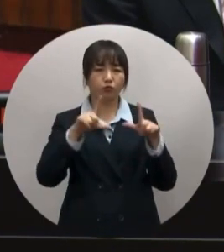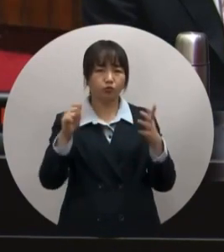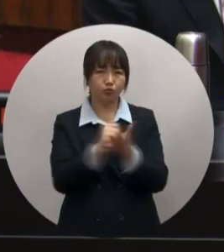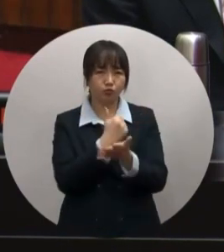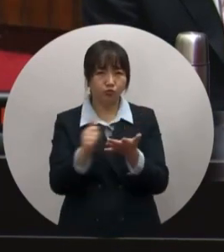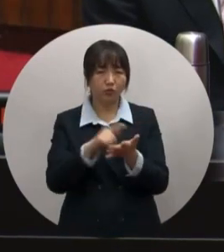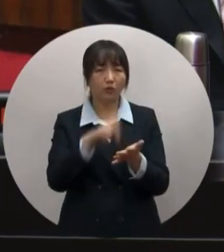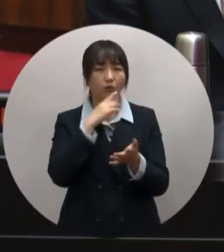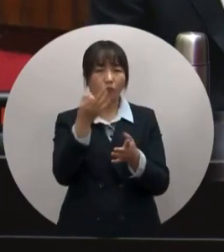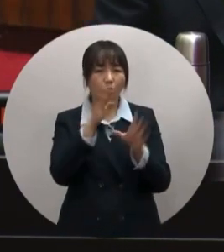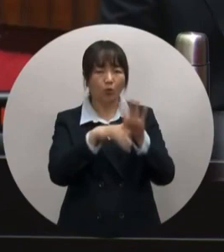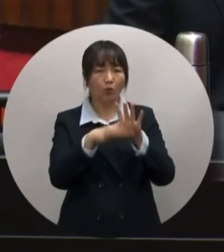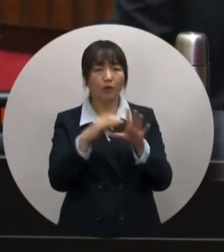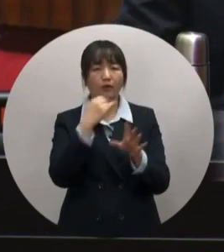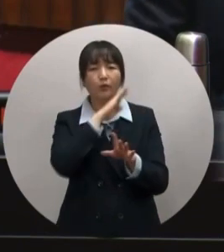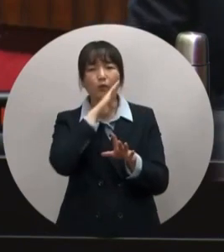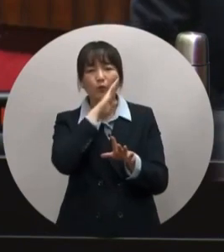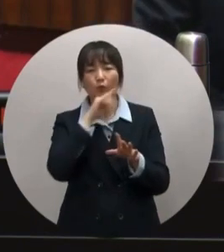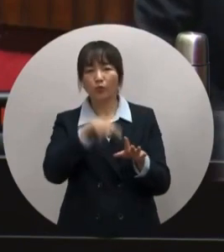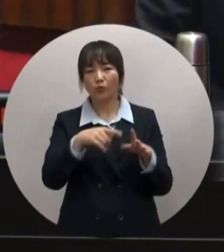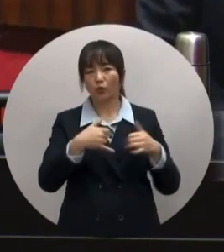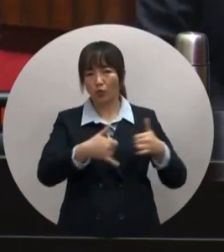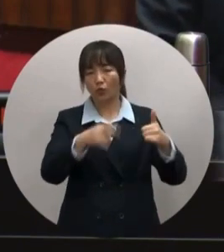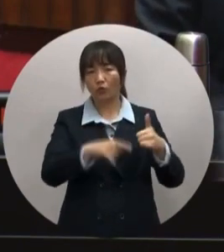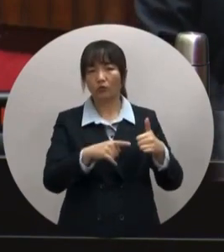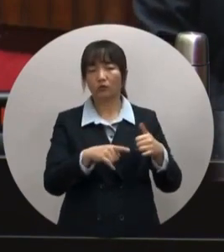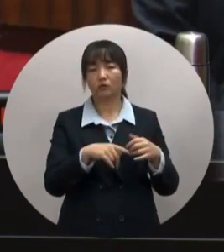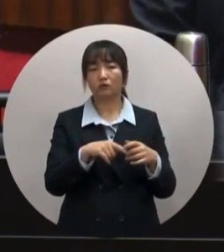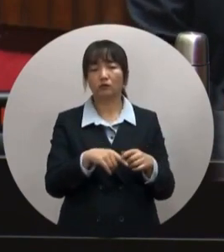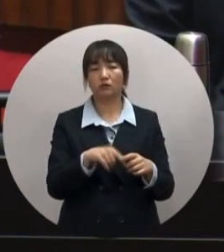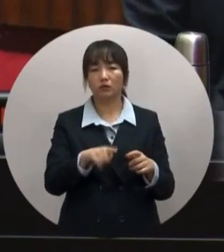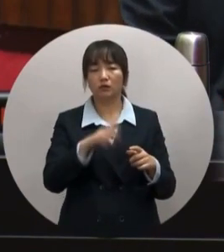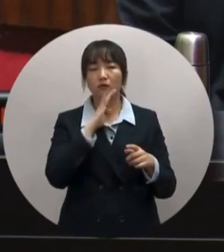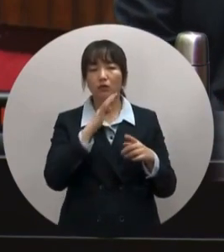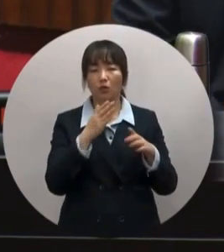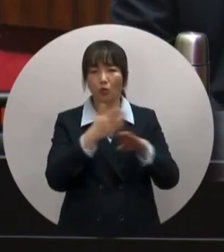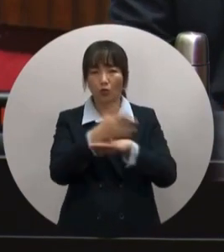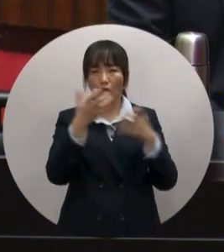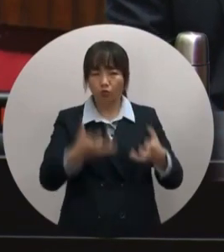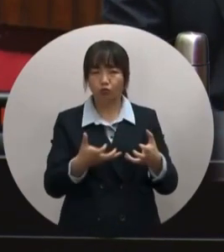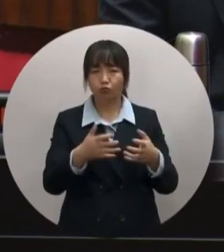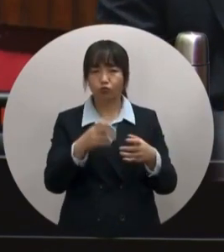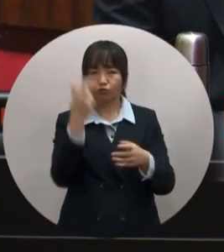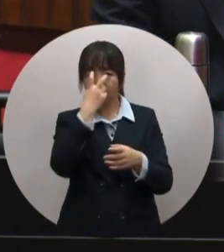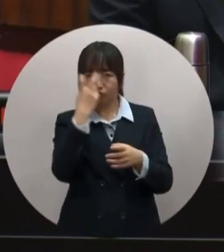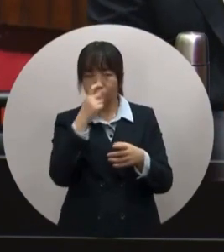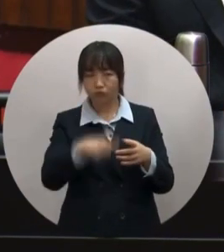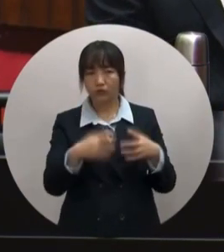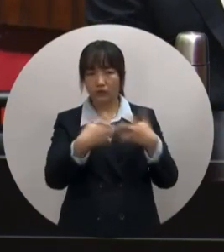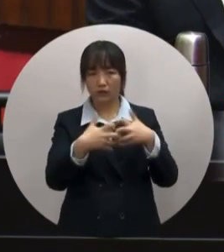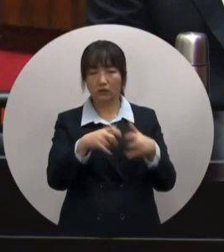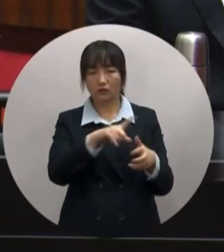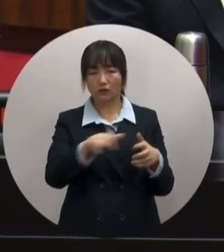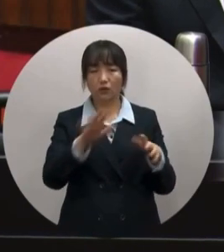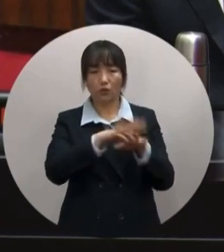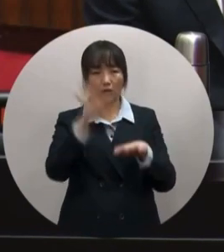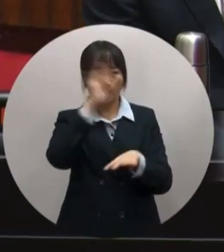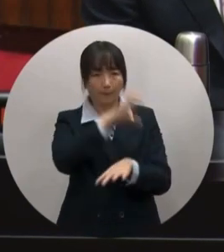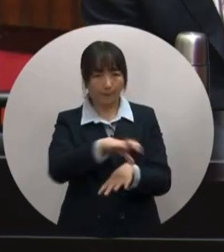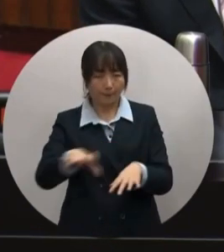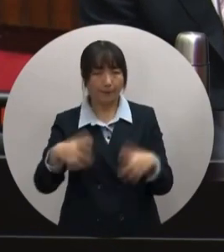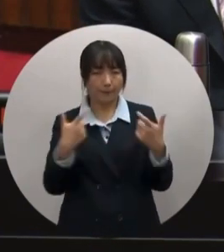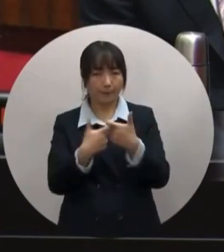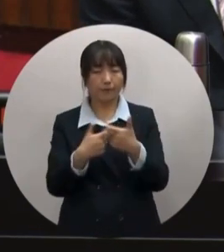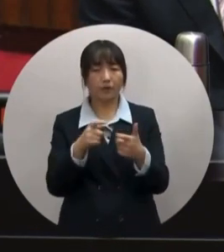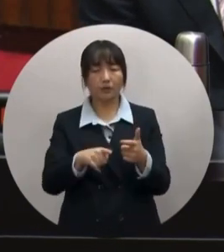那它免收費它就從這裡所以這一些這個過棒的設施我們會在適當的地點